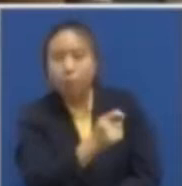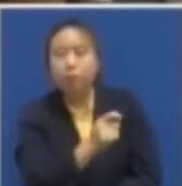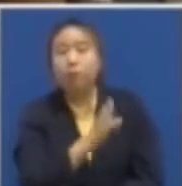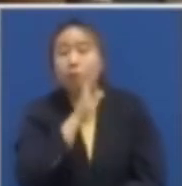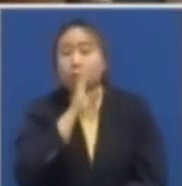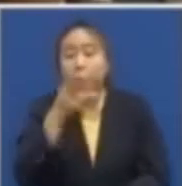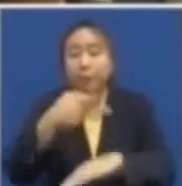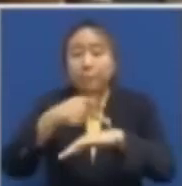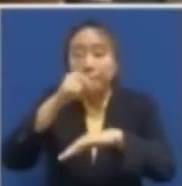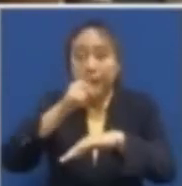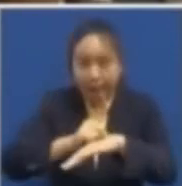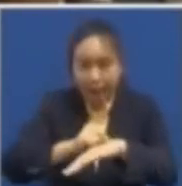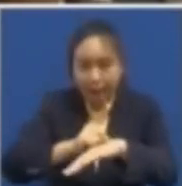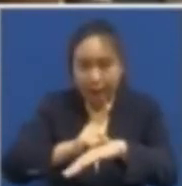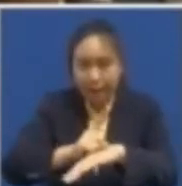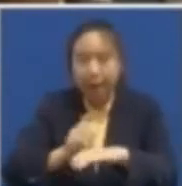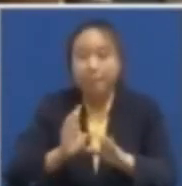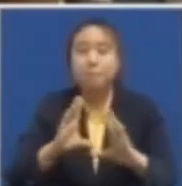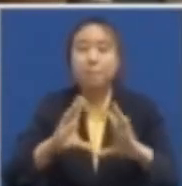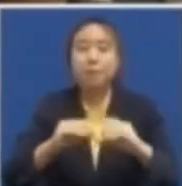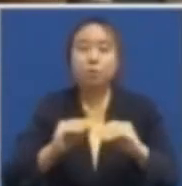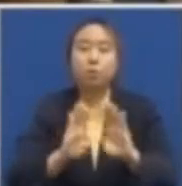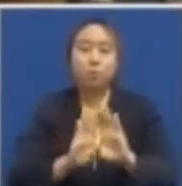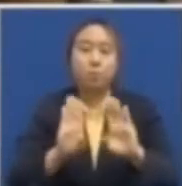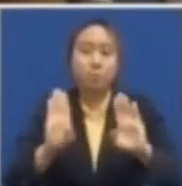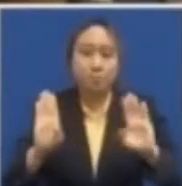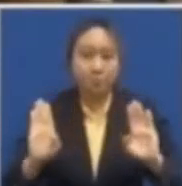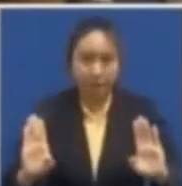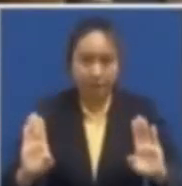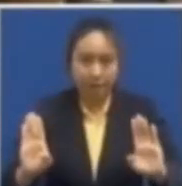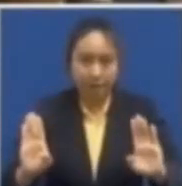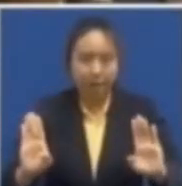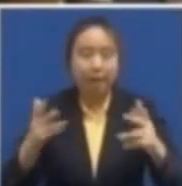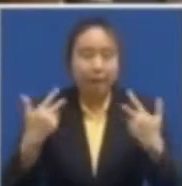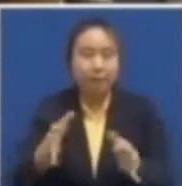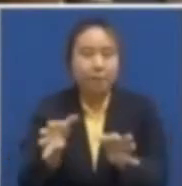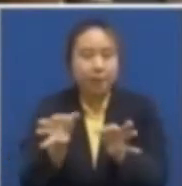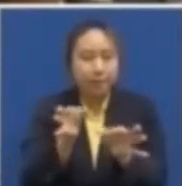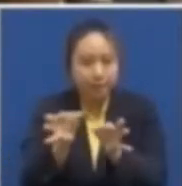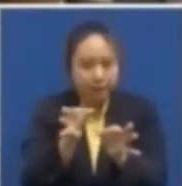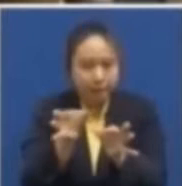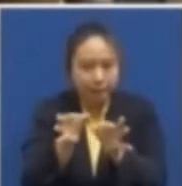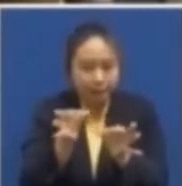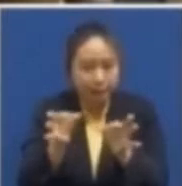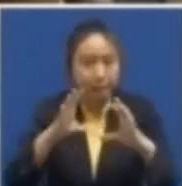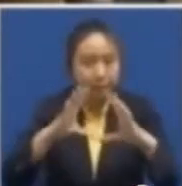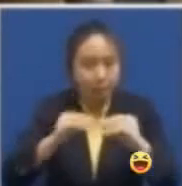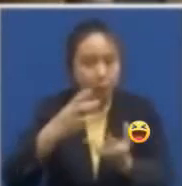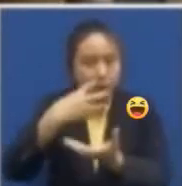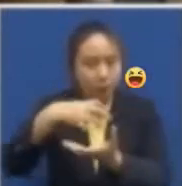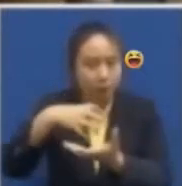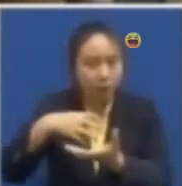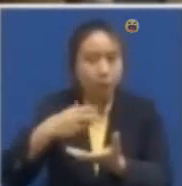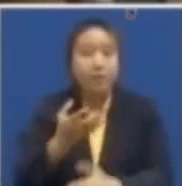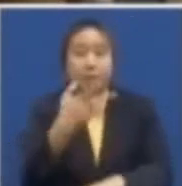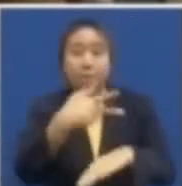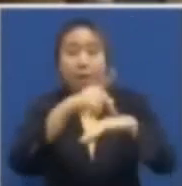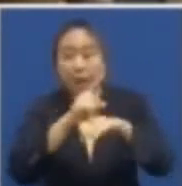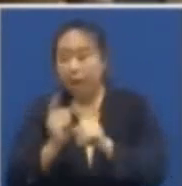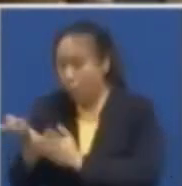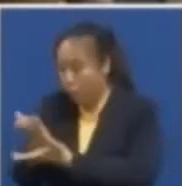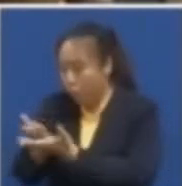ได้กรุณาเปิดการประชุมแล้วชี้แจงในที่ประชุมตามที่ท่านประธานได้หารือม